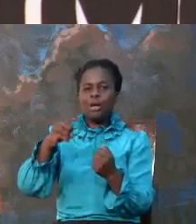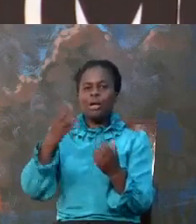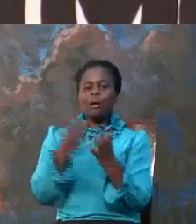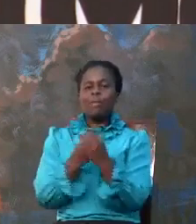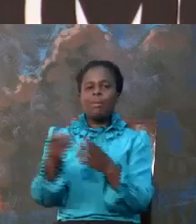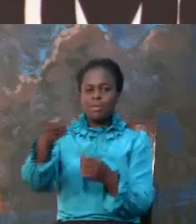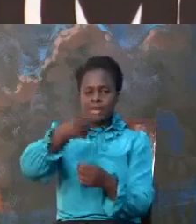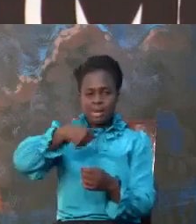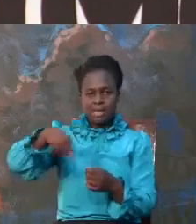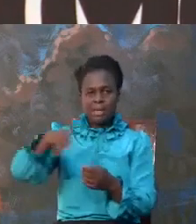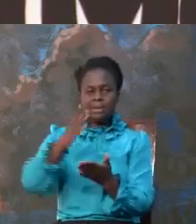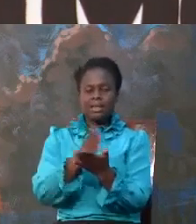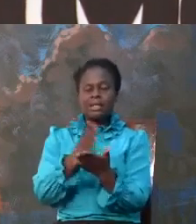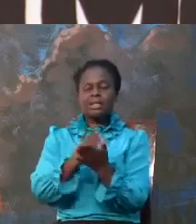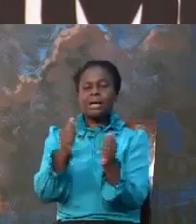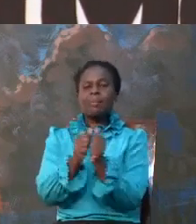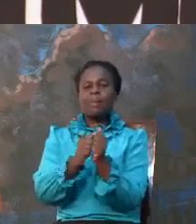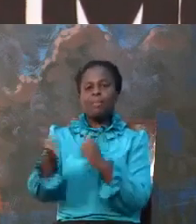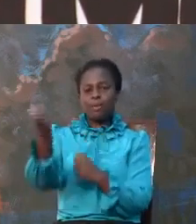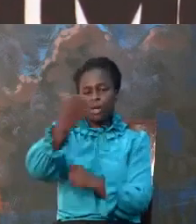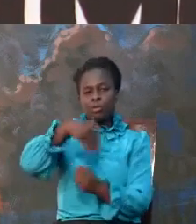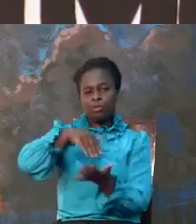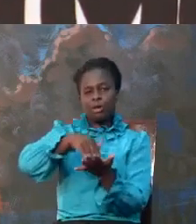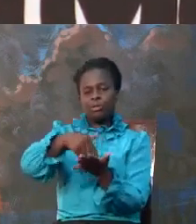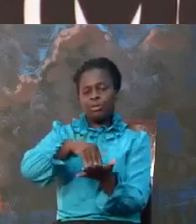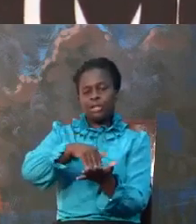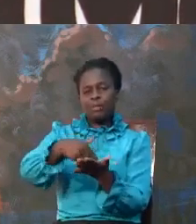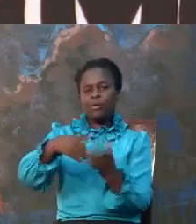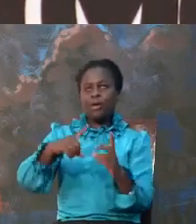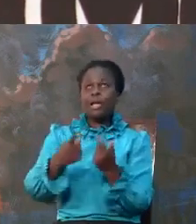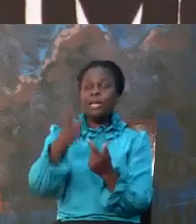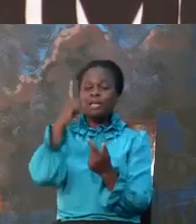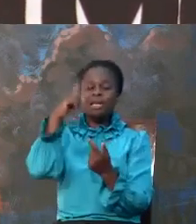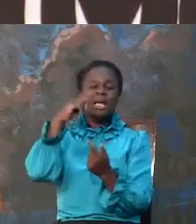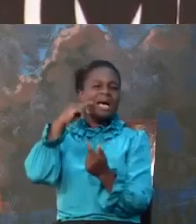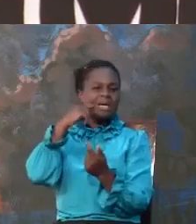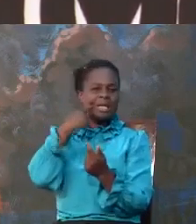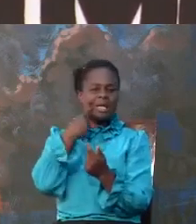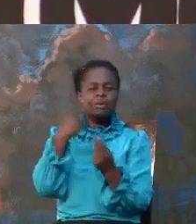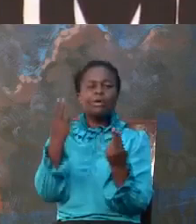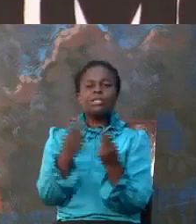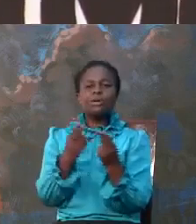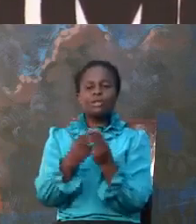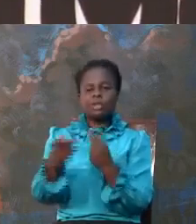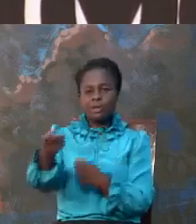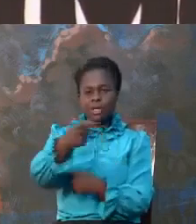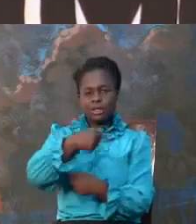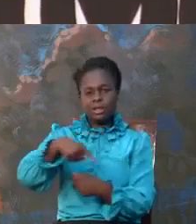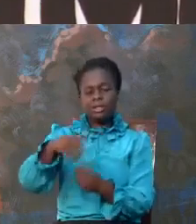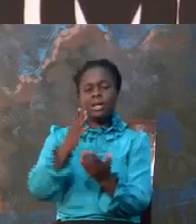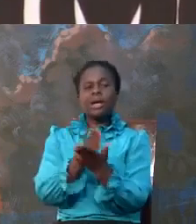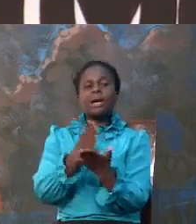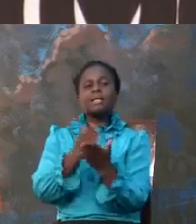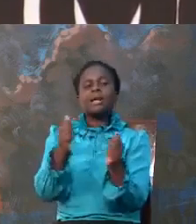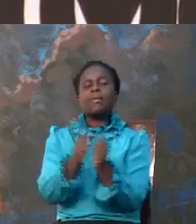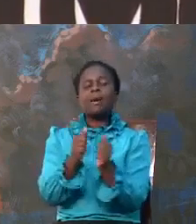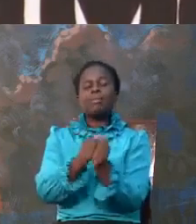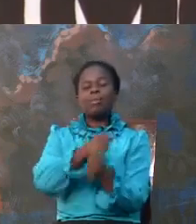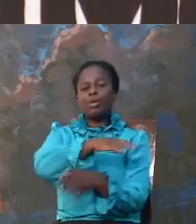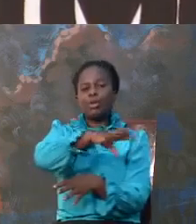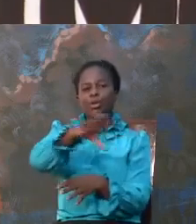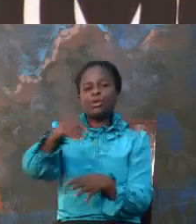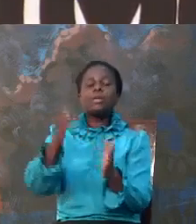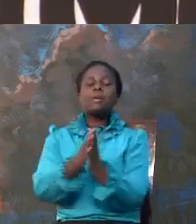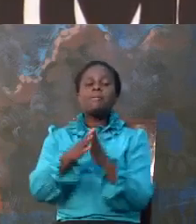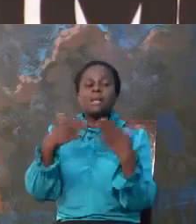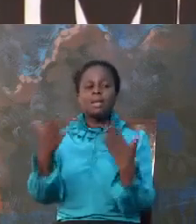mambo yetu ya udhaifu, bali yeye alijaribiwa sawasawa na sisi katika mambo yote